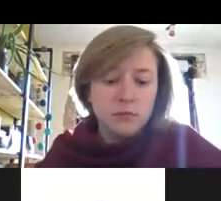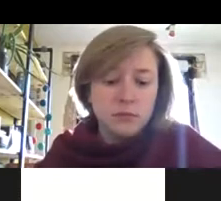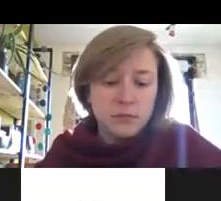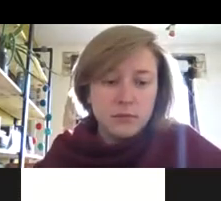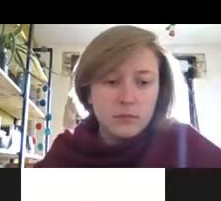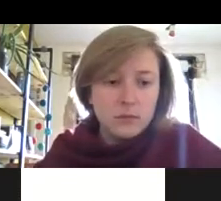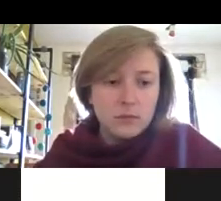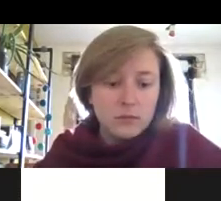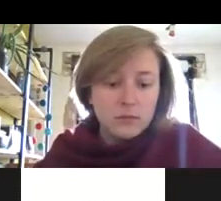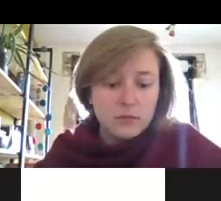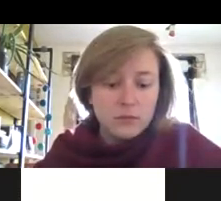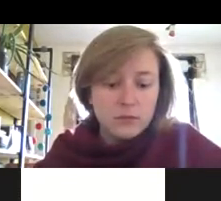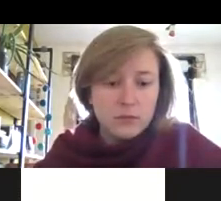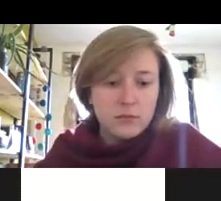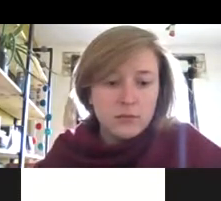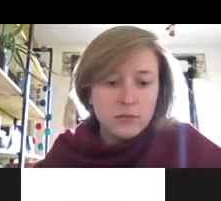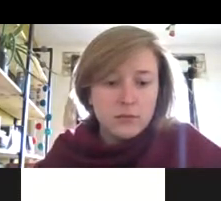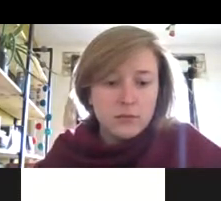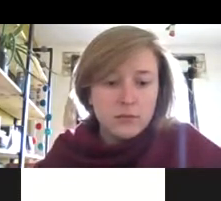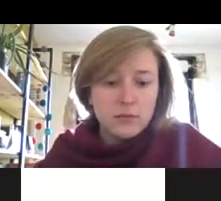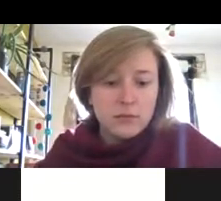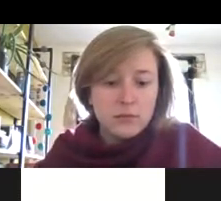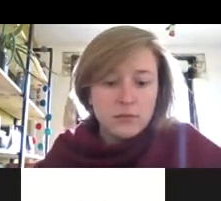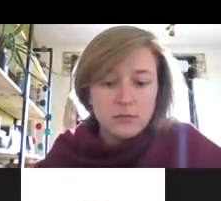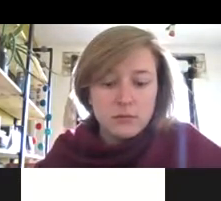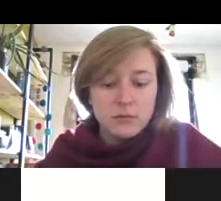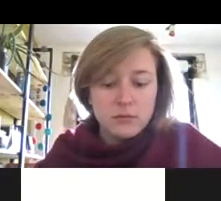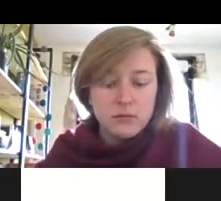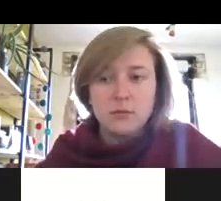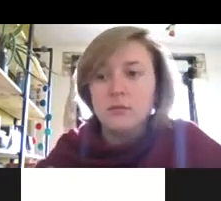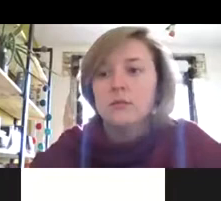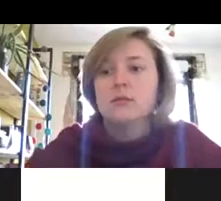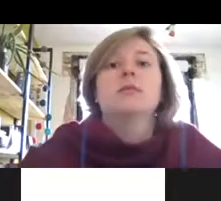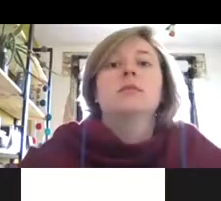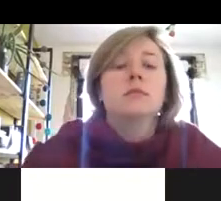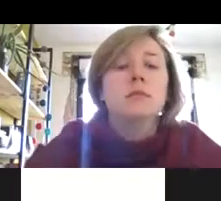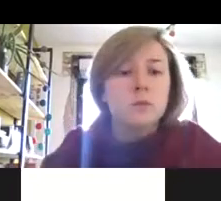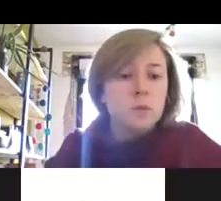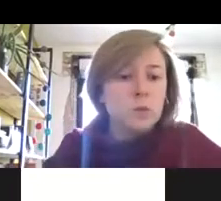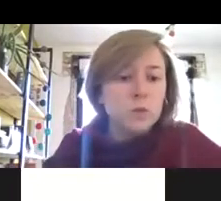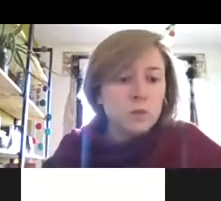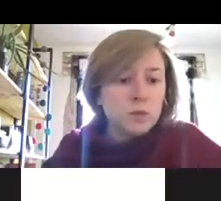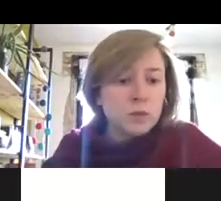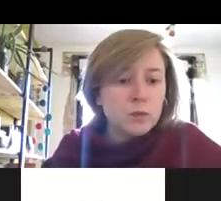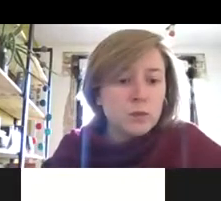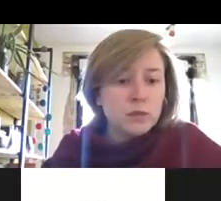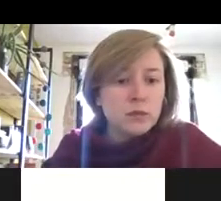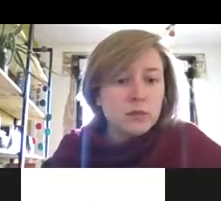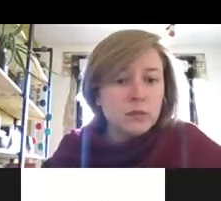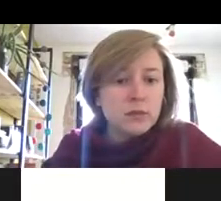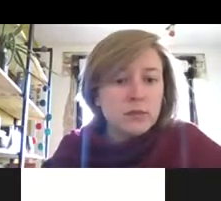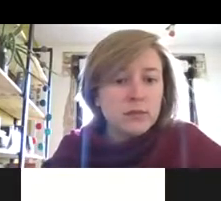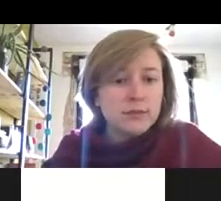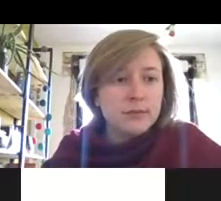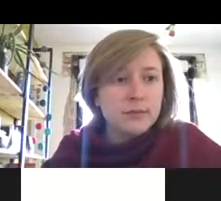Ik heb vorig jaar wel gemerkt dat er ook wel wat partnerorganisaties zijn die net omwille van corona beter die doelgroep ook geïnformeerd